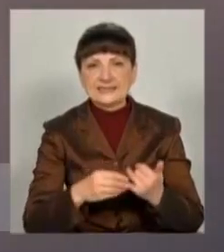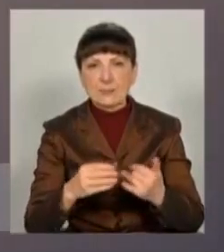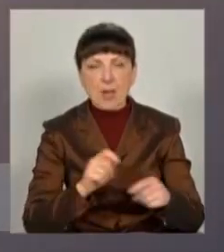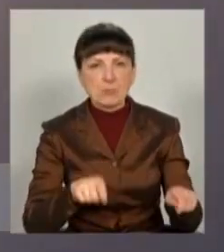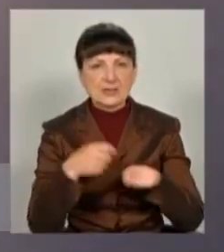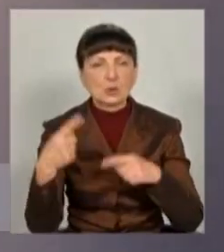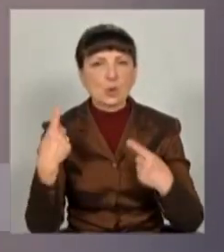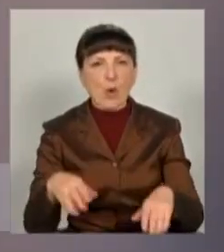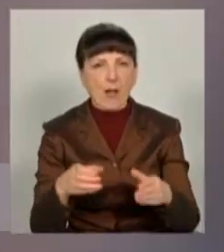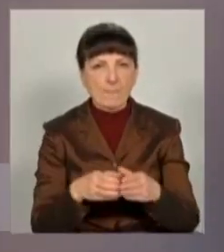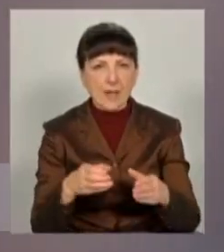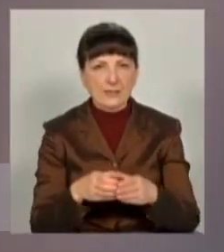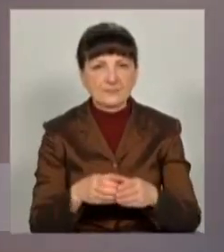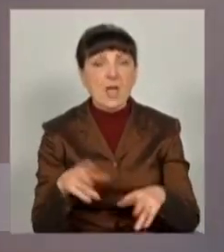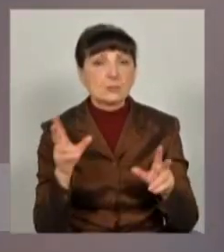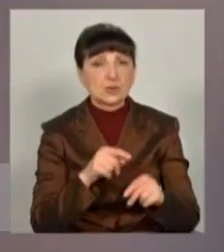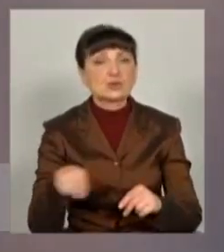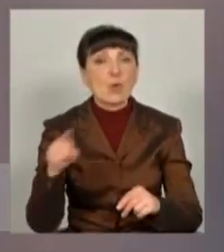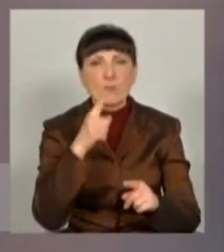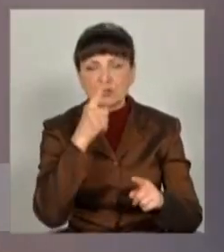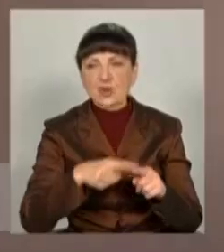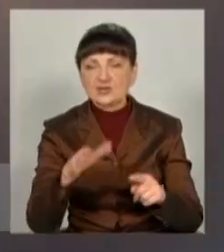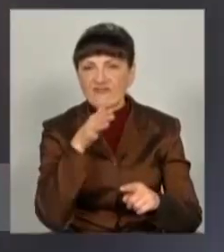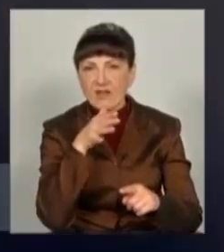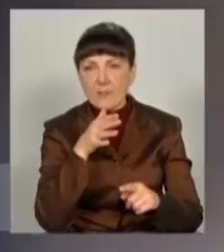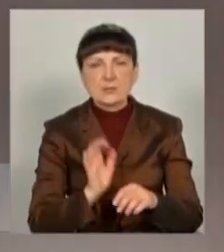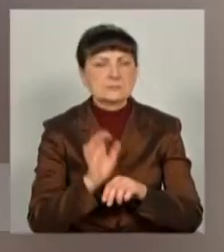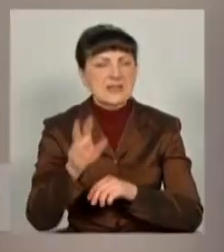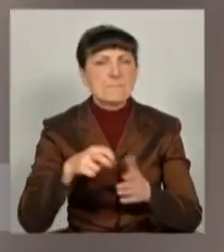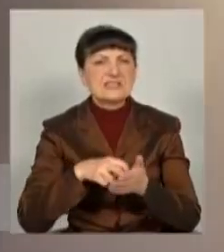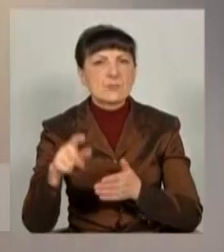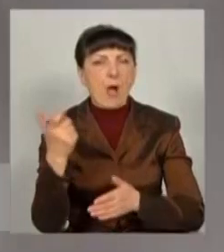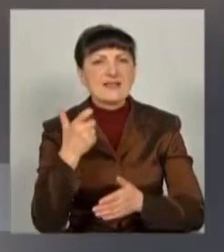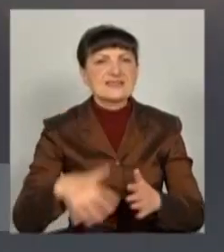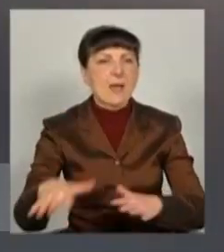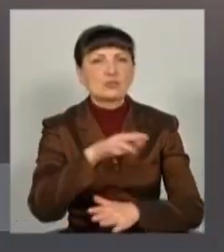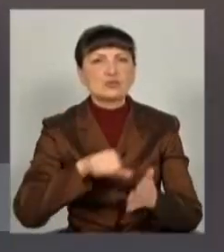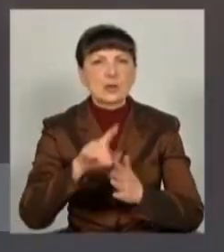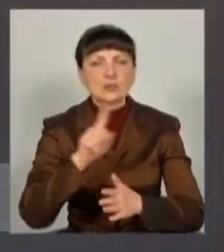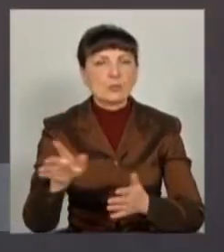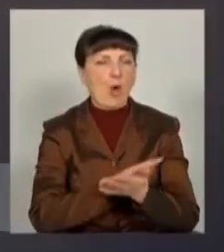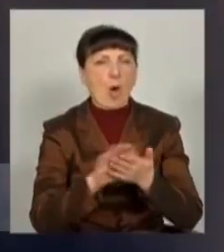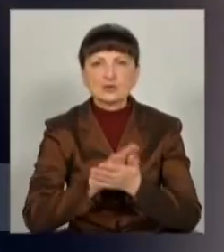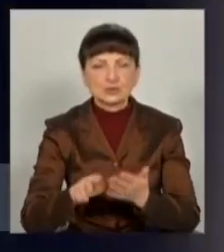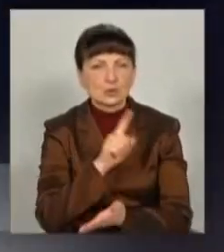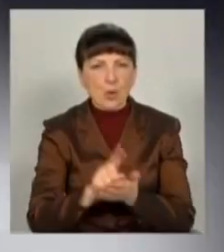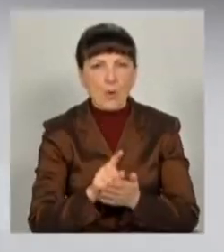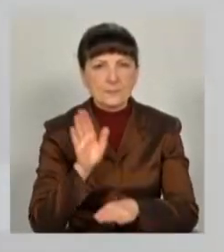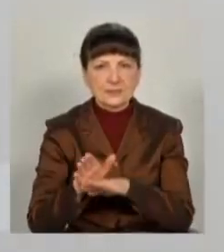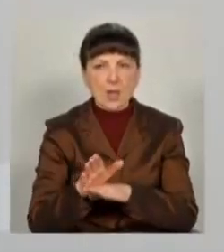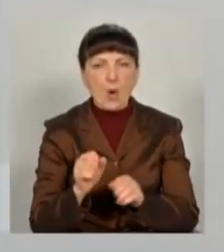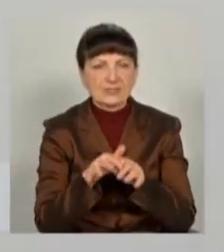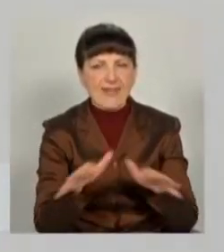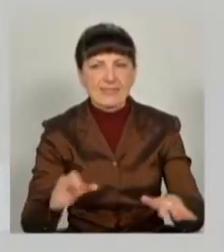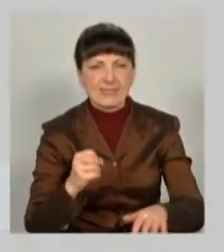передали другой компании заверив Что в ближайшее время направят письмо владельцы участка чтобы он очистил территорию от